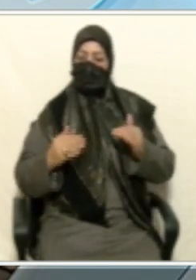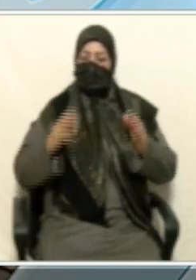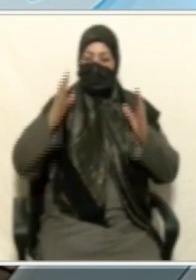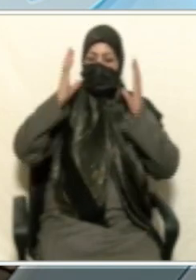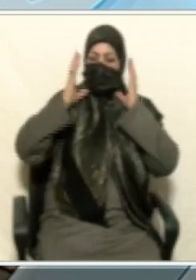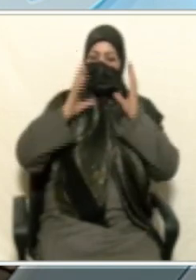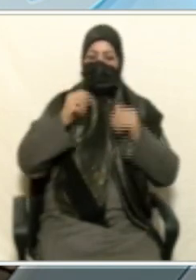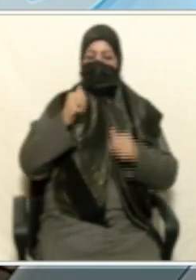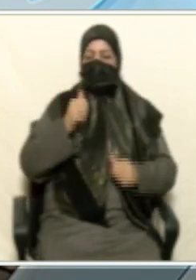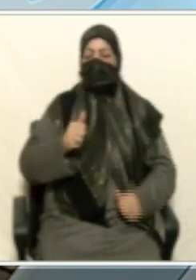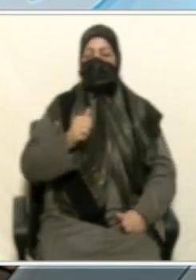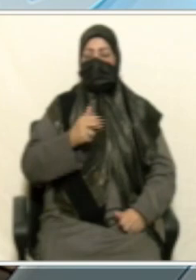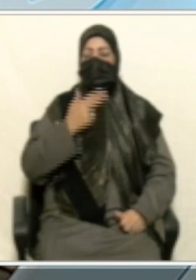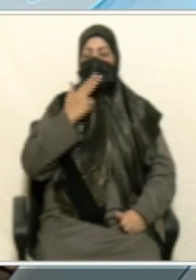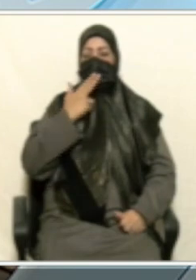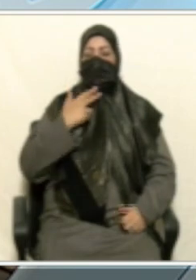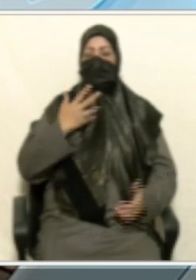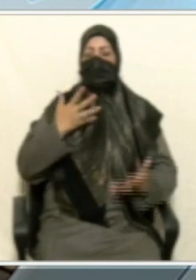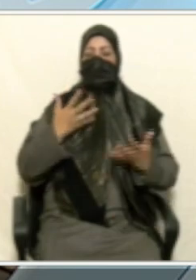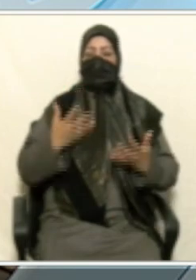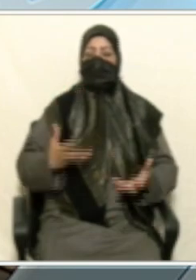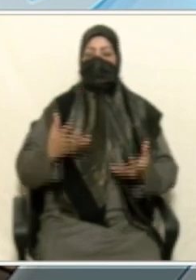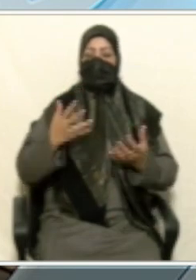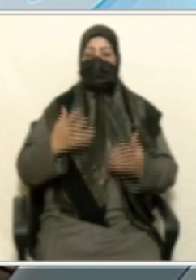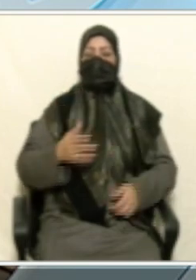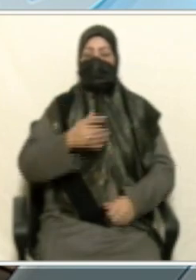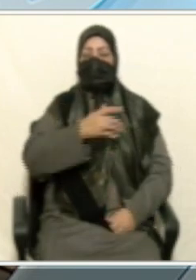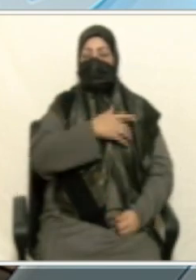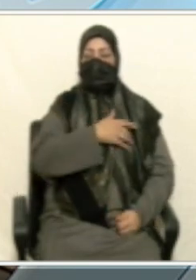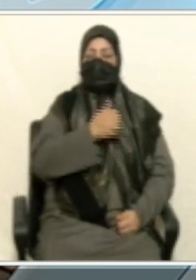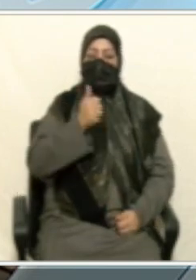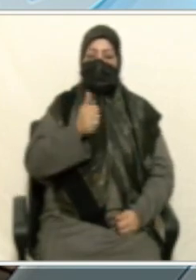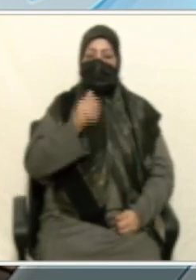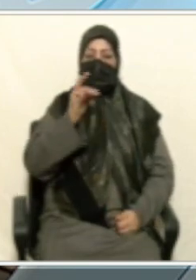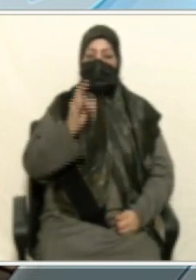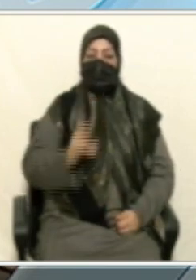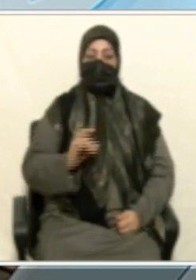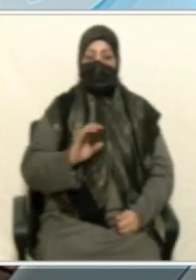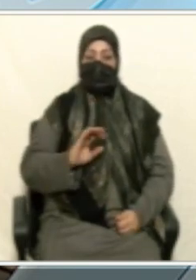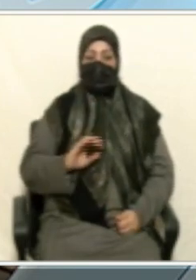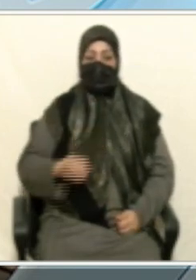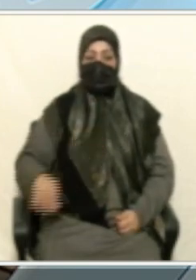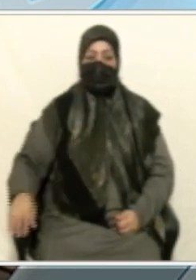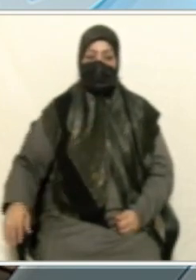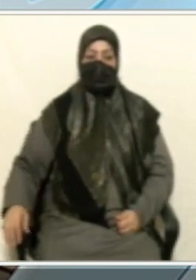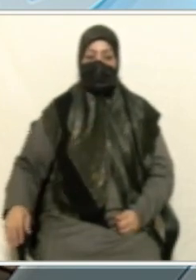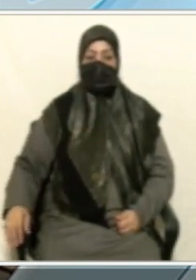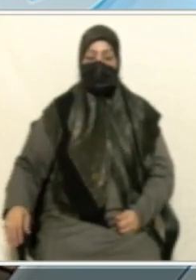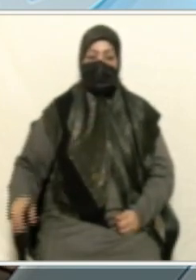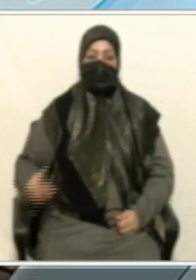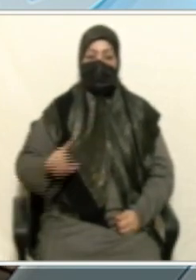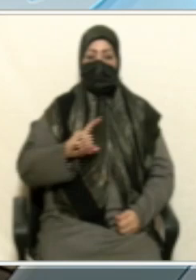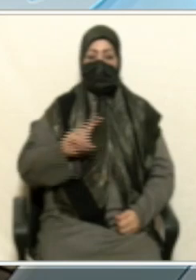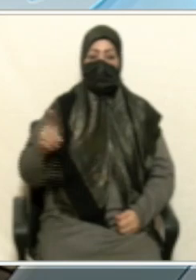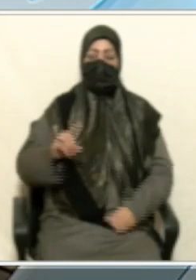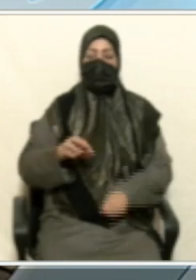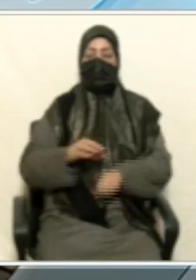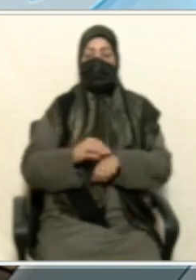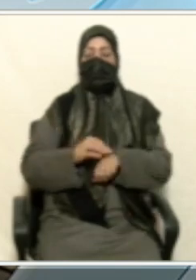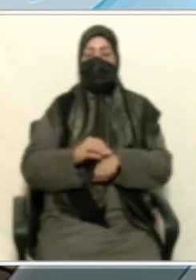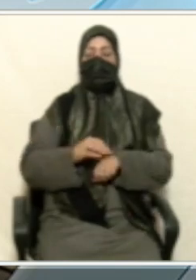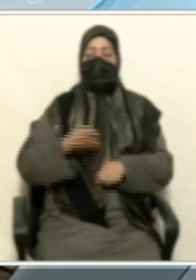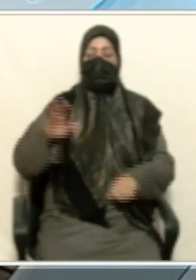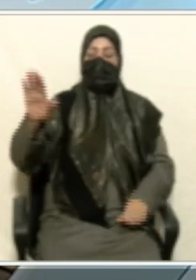إيمانا كما قال النبي صلى الله عليه وسلم. فلا يجوز للإنسان الذي قد جاء وعليه شيء يؤذي